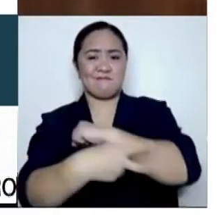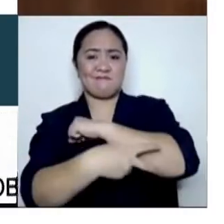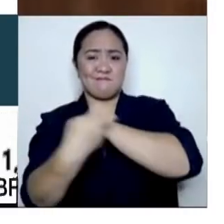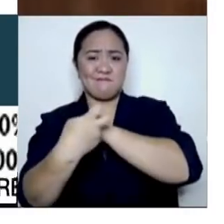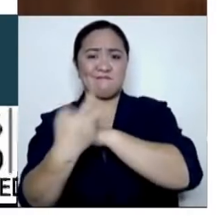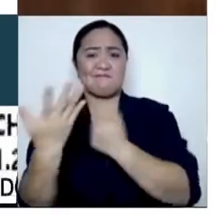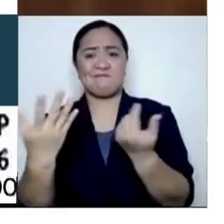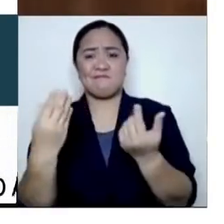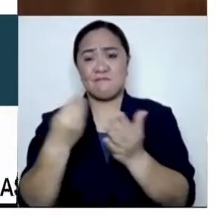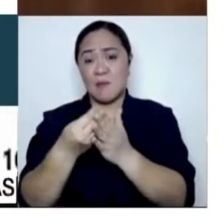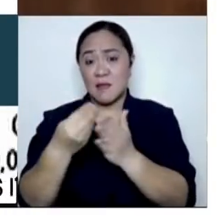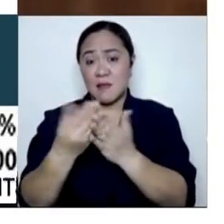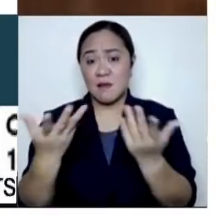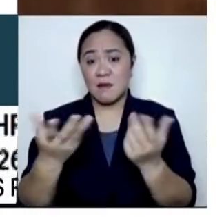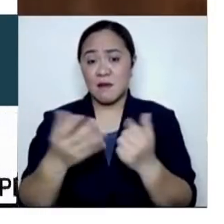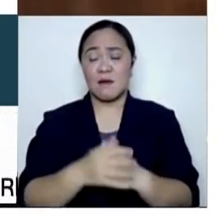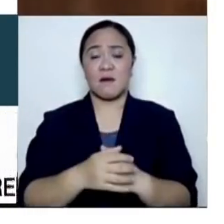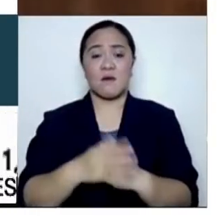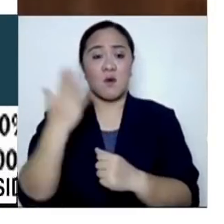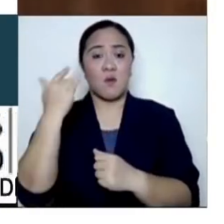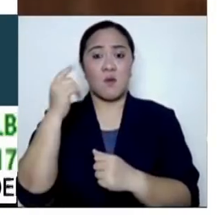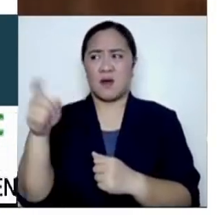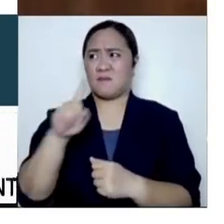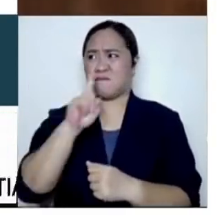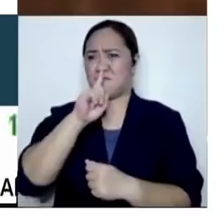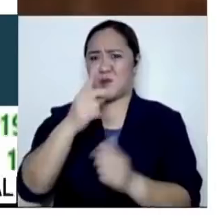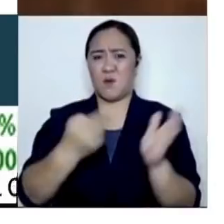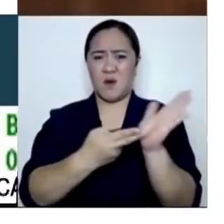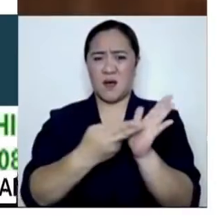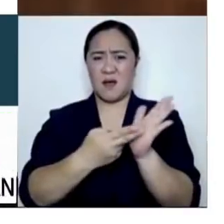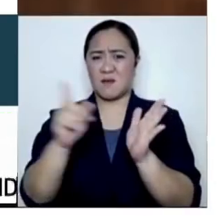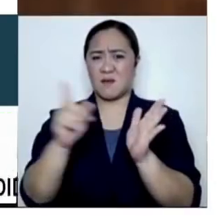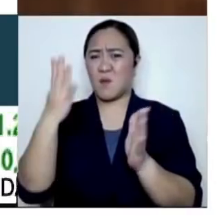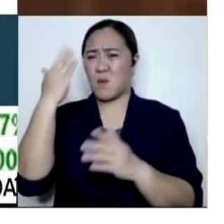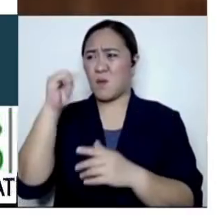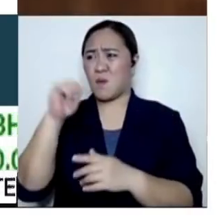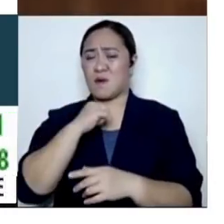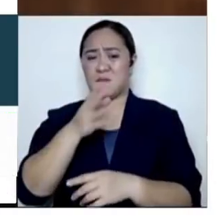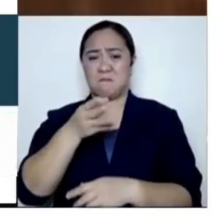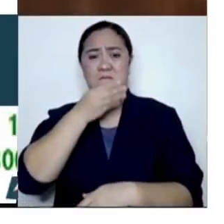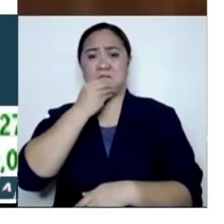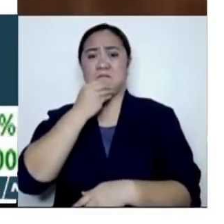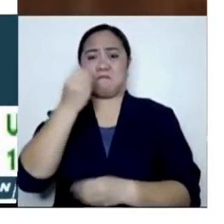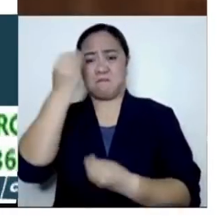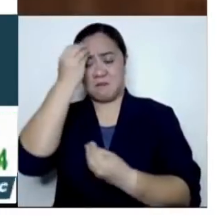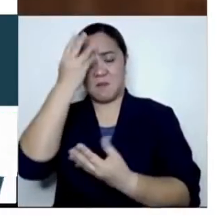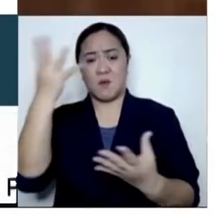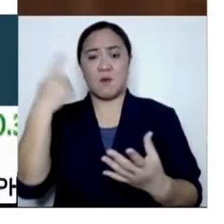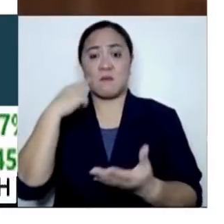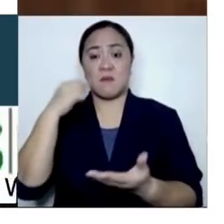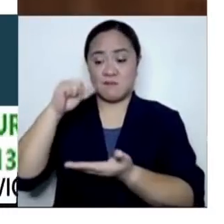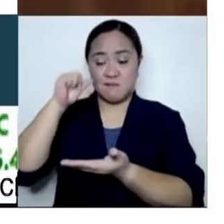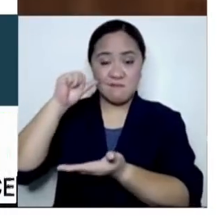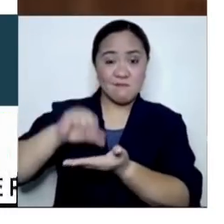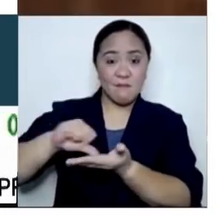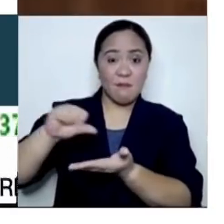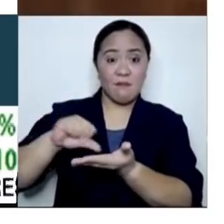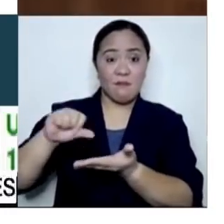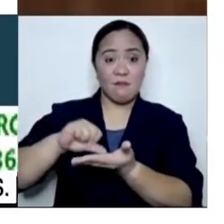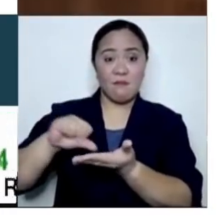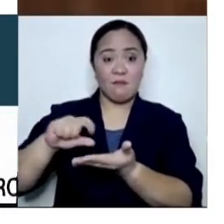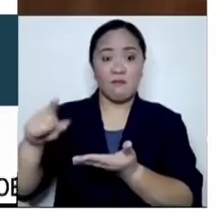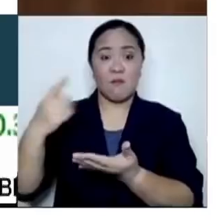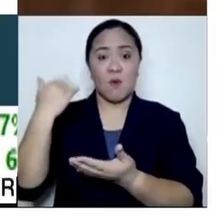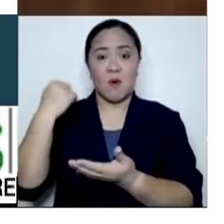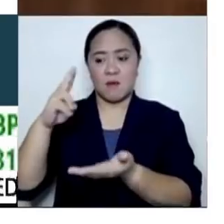natin. Ayaw nila sabihin ng katotohanan, evasive yung auditor. 4,000 pesos lang,